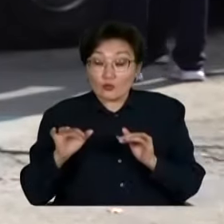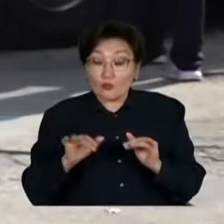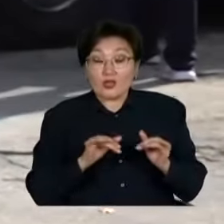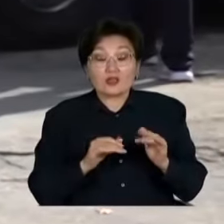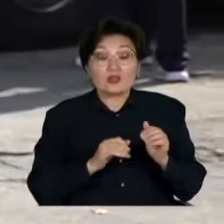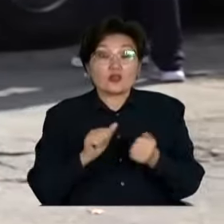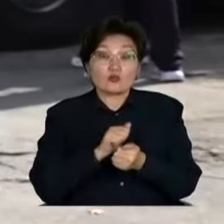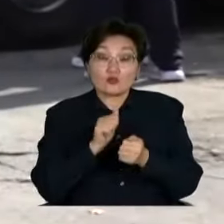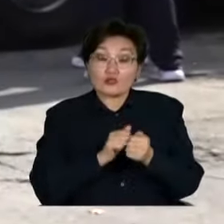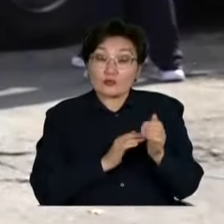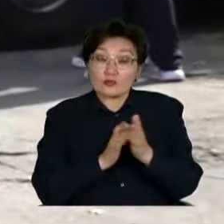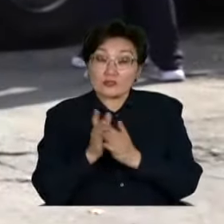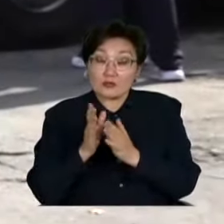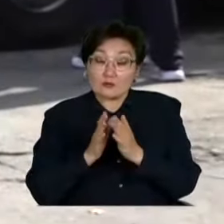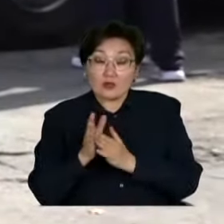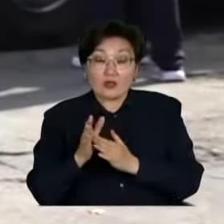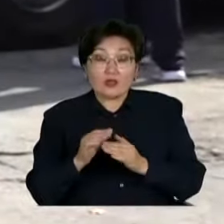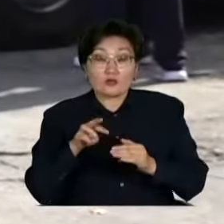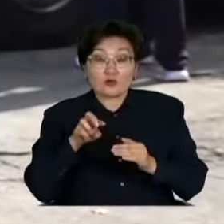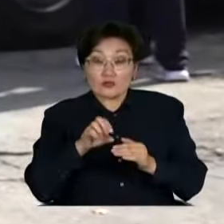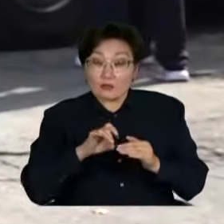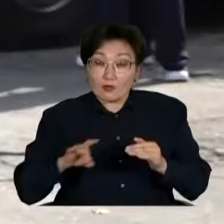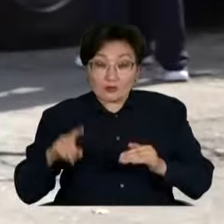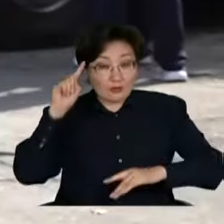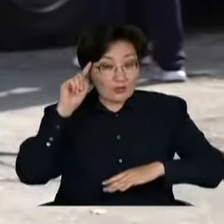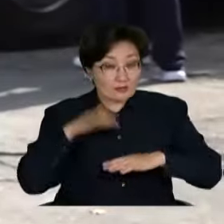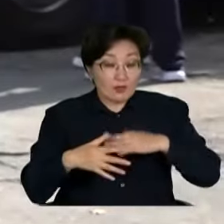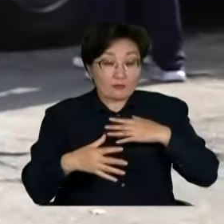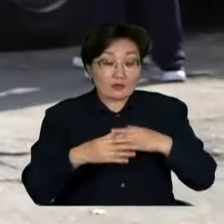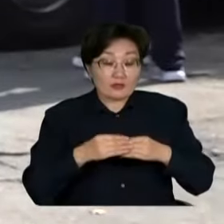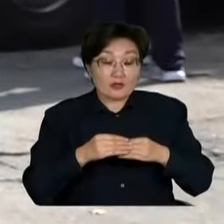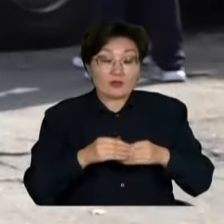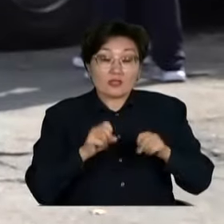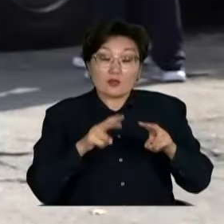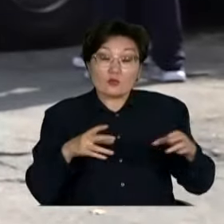әкімшілік Түрксіб ауданының әкімшілігімен бірлесе отырып және мердігерлік